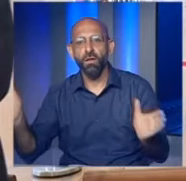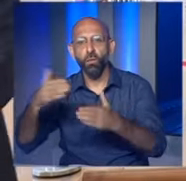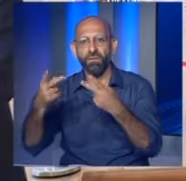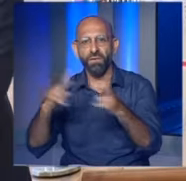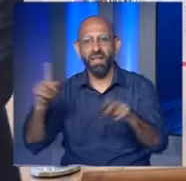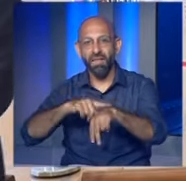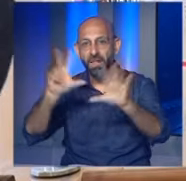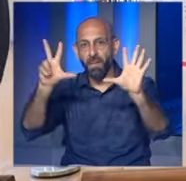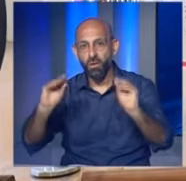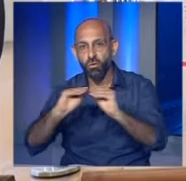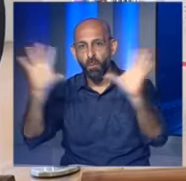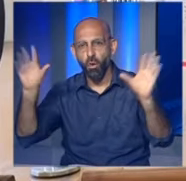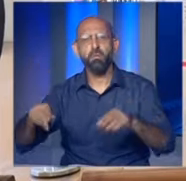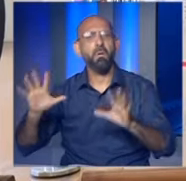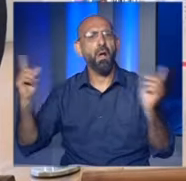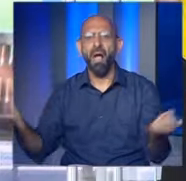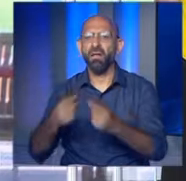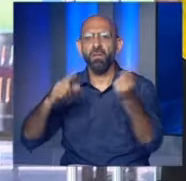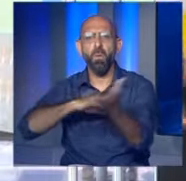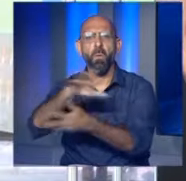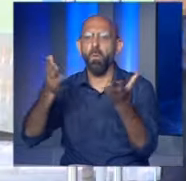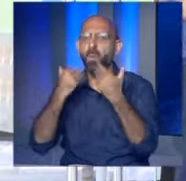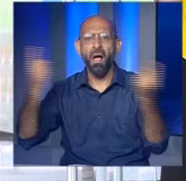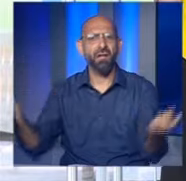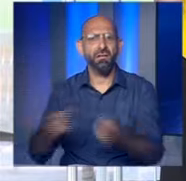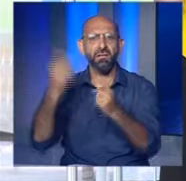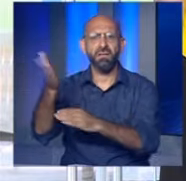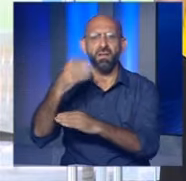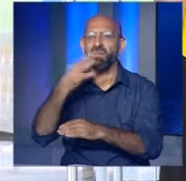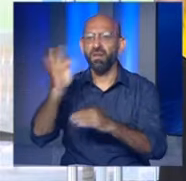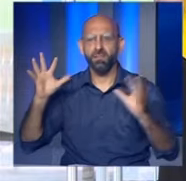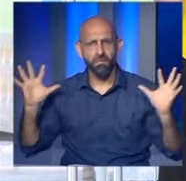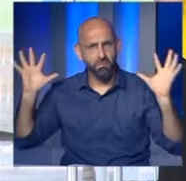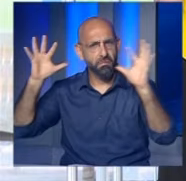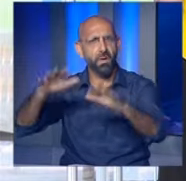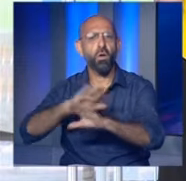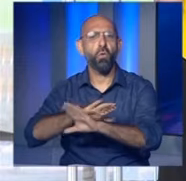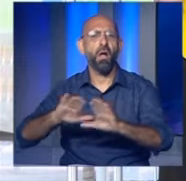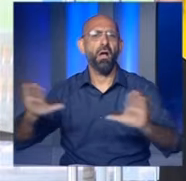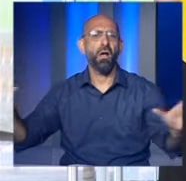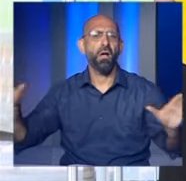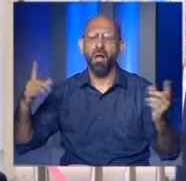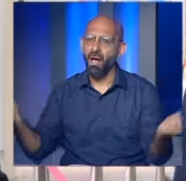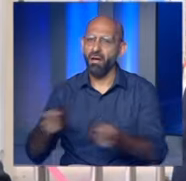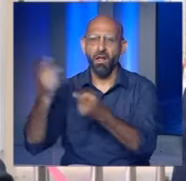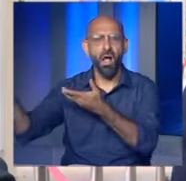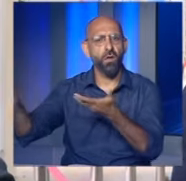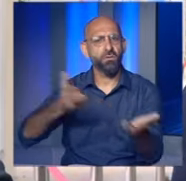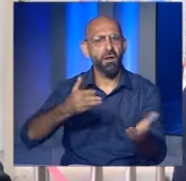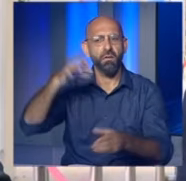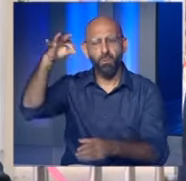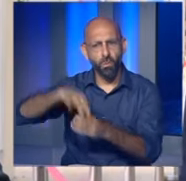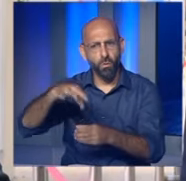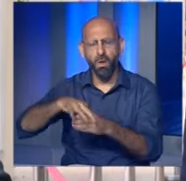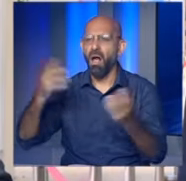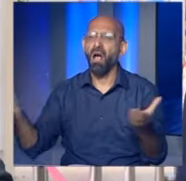الاقتراع فتحت عند الثامنه صباحا في اجواء ديمقراطيه وهادئه والقنصل العام لفرنسا في لبنان جوليان بوشا